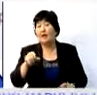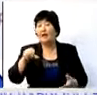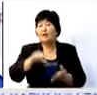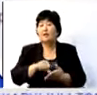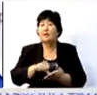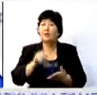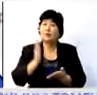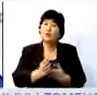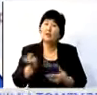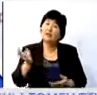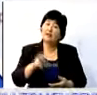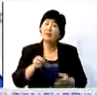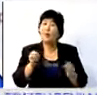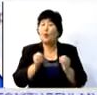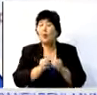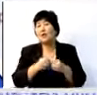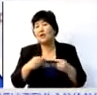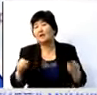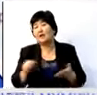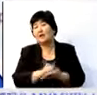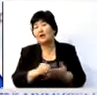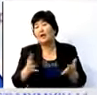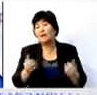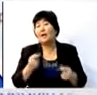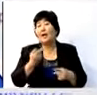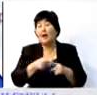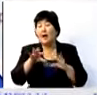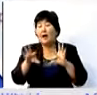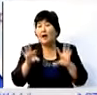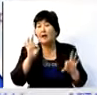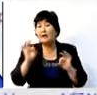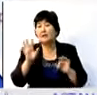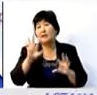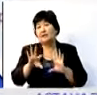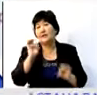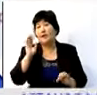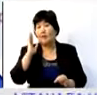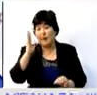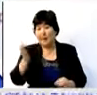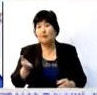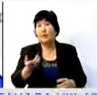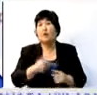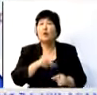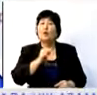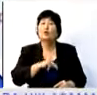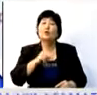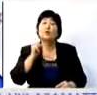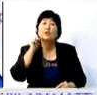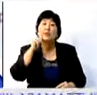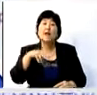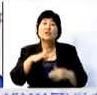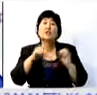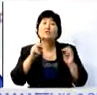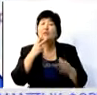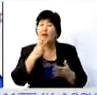келіп, 10 шақты құжат қабылдадық. Енді арасынан саралап аламыз. Жұмыс тәжірибесін қараймыз,